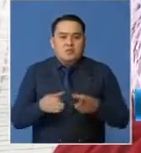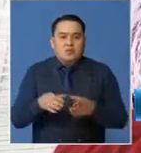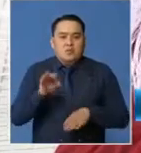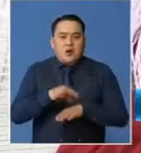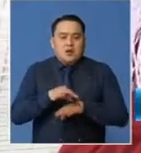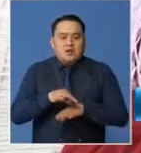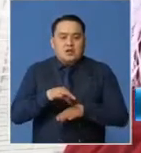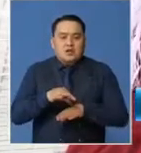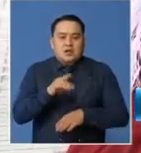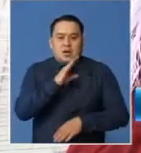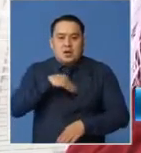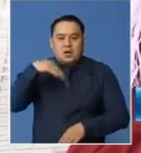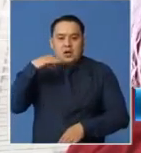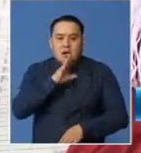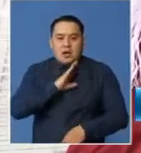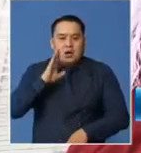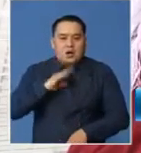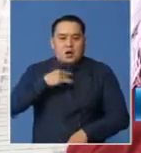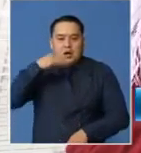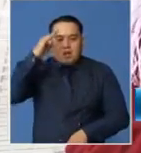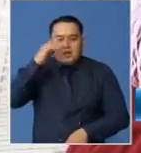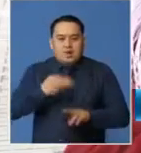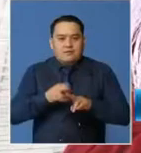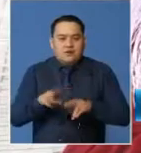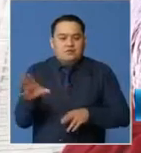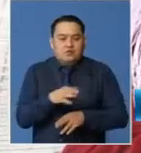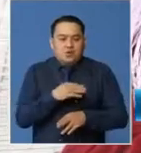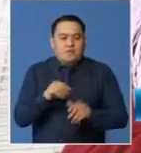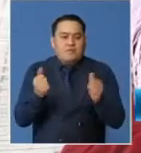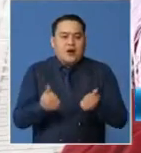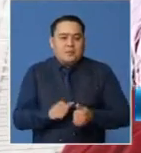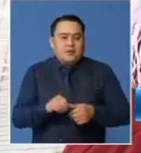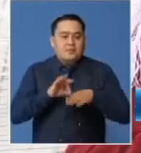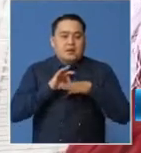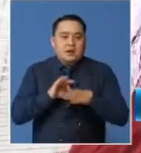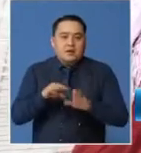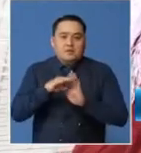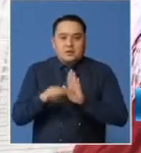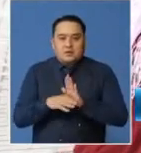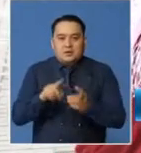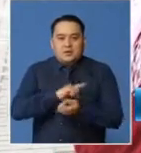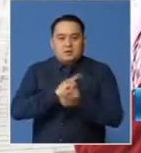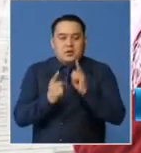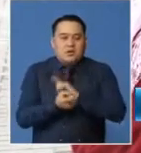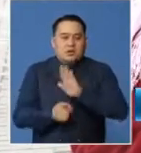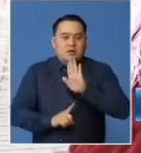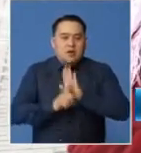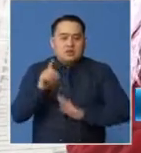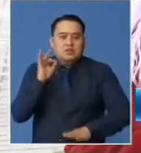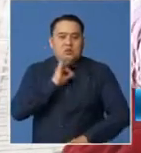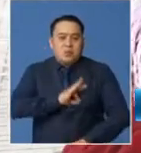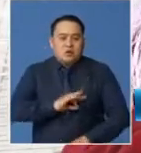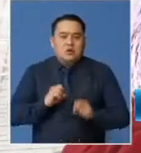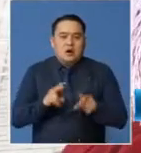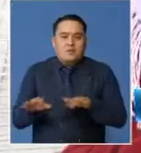детей и аутизмом родителей. Они вышли из информационной кампании. То есть немножко формат, программа меняется. Мы начинаем использовать